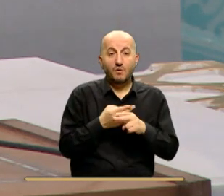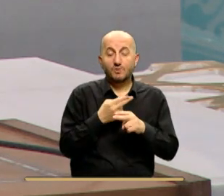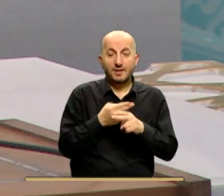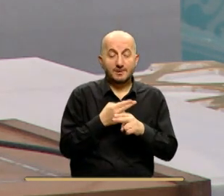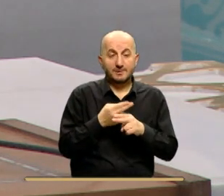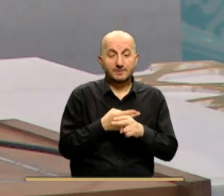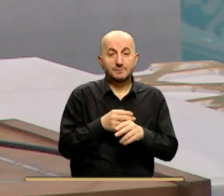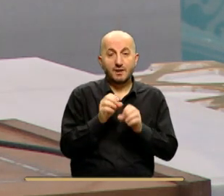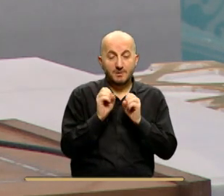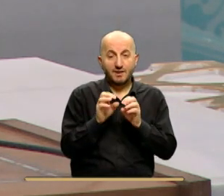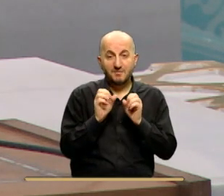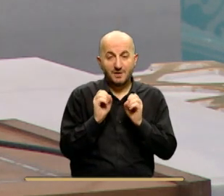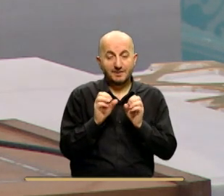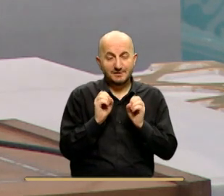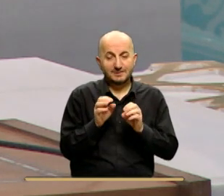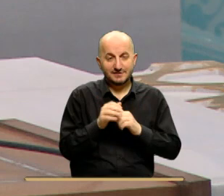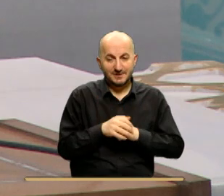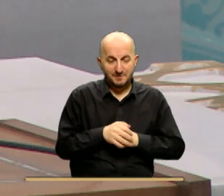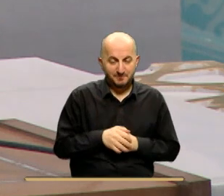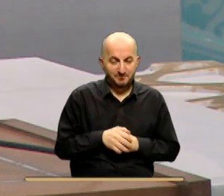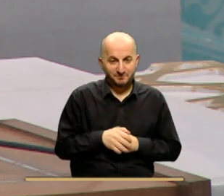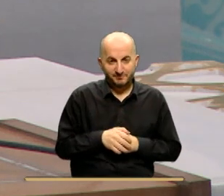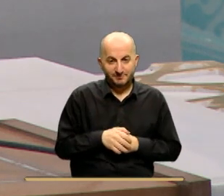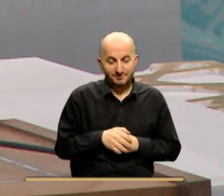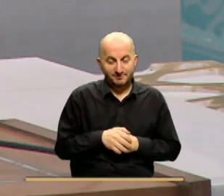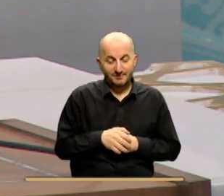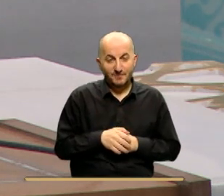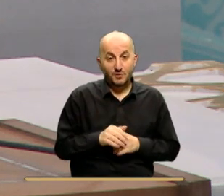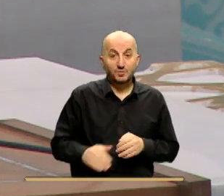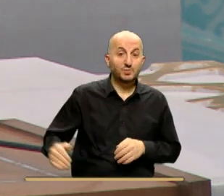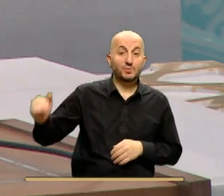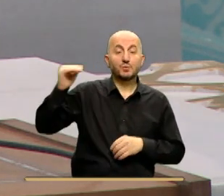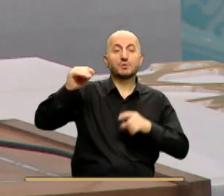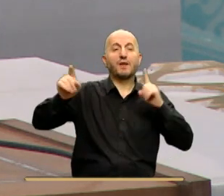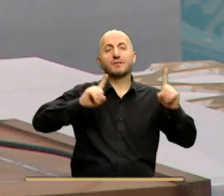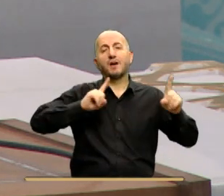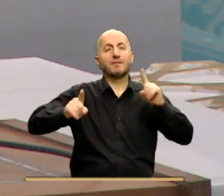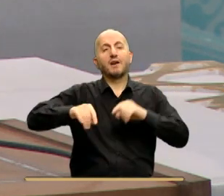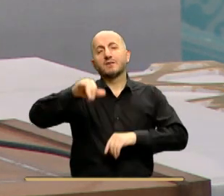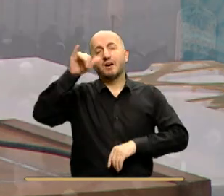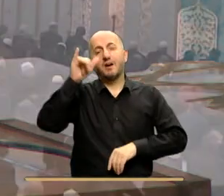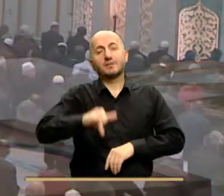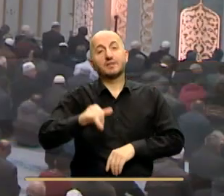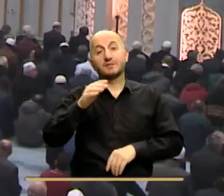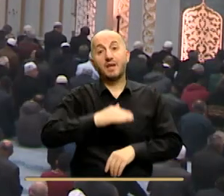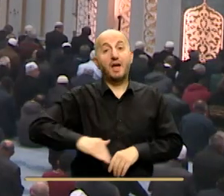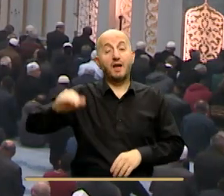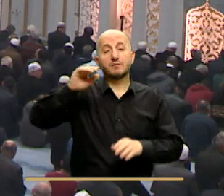örnekliğinde, rehberliğinde bu yüce davayı, hakikati en